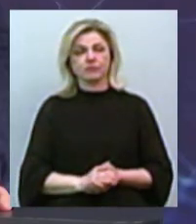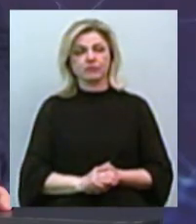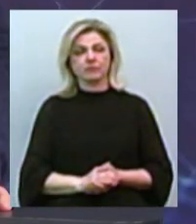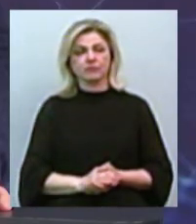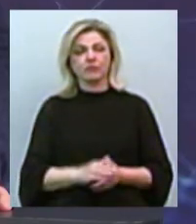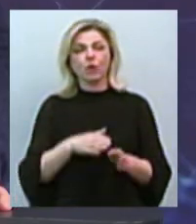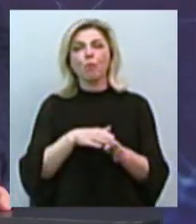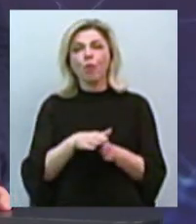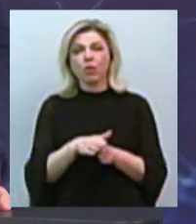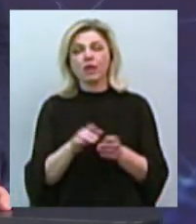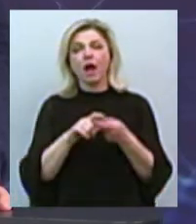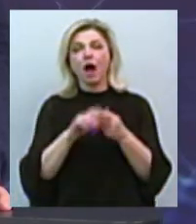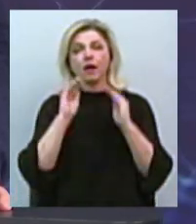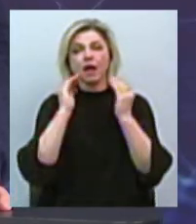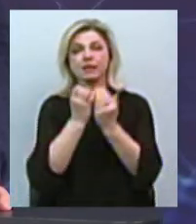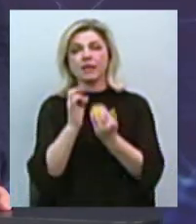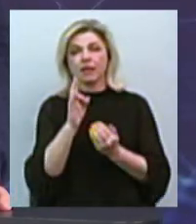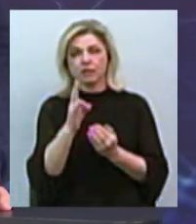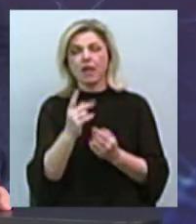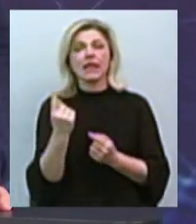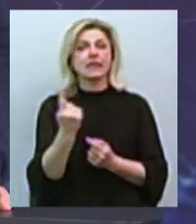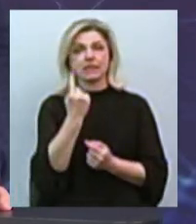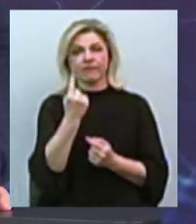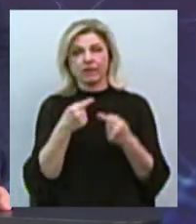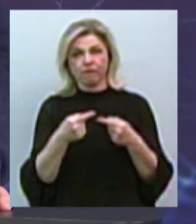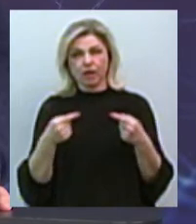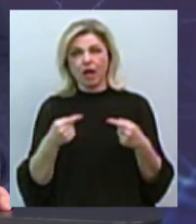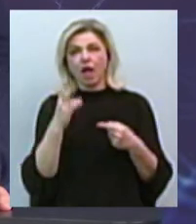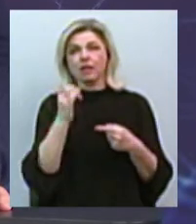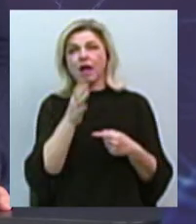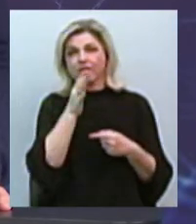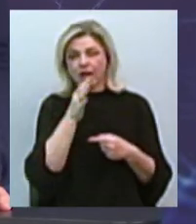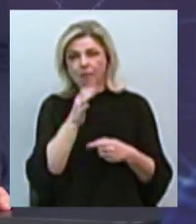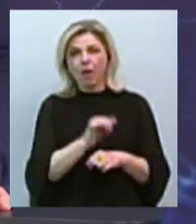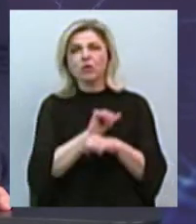полный карантин – это, наверное, единственный вариант на какой-то момент остановить вот этот